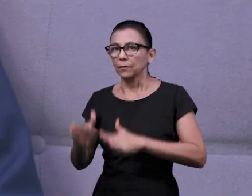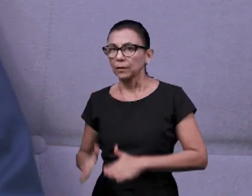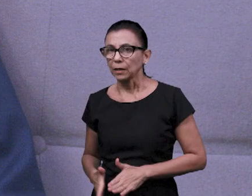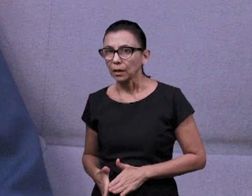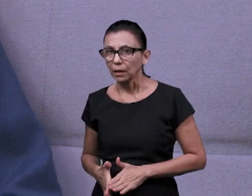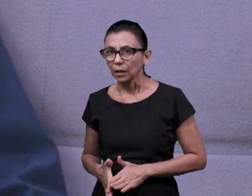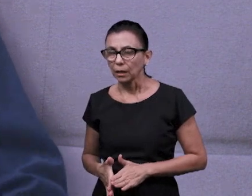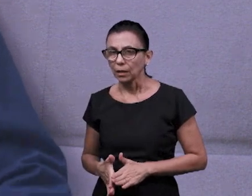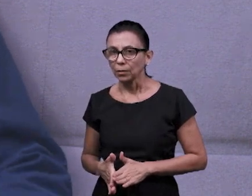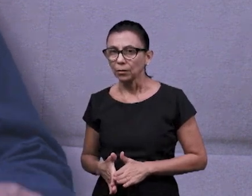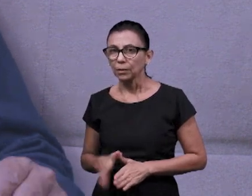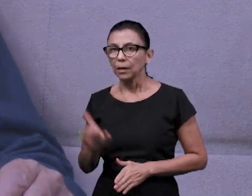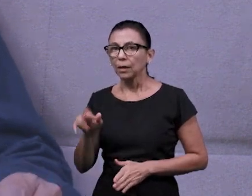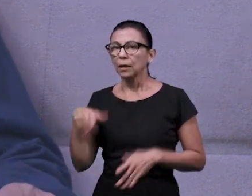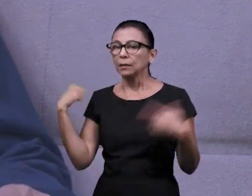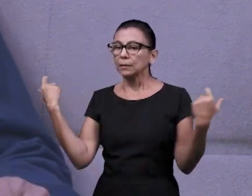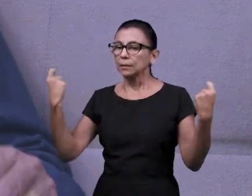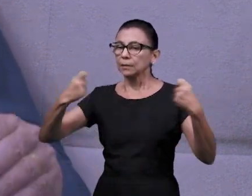besoin